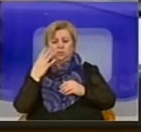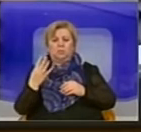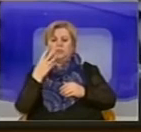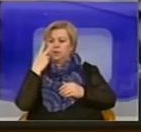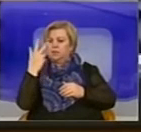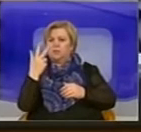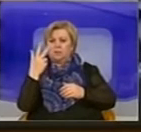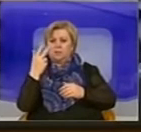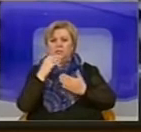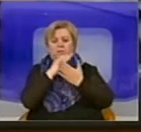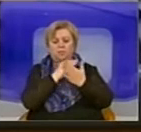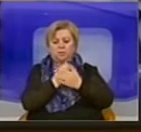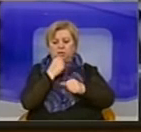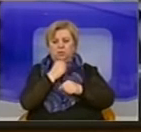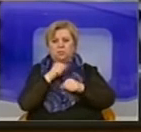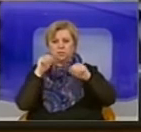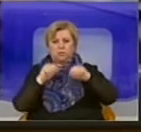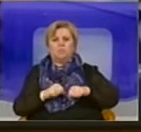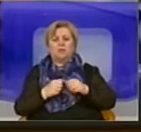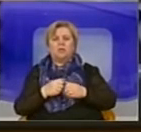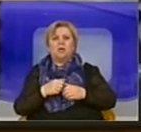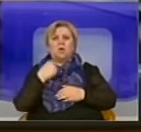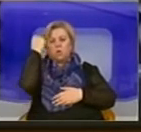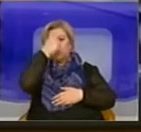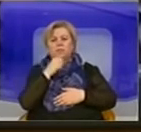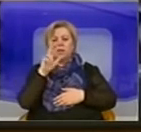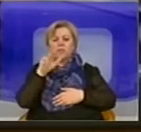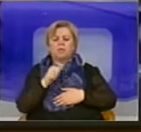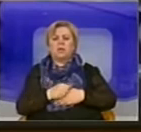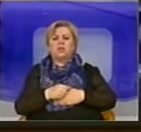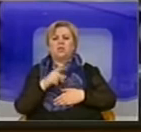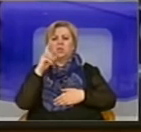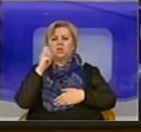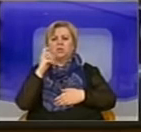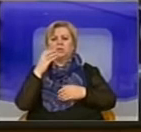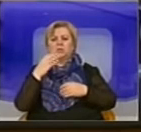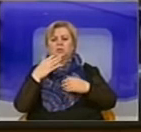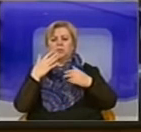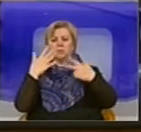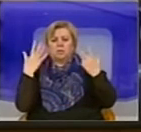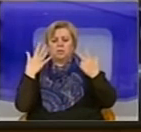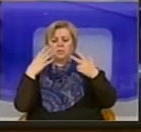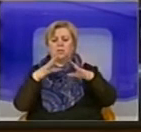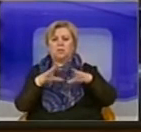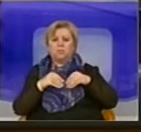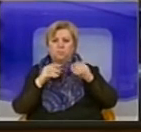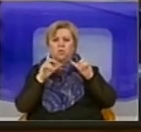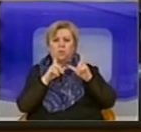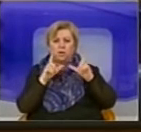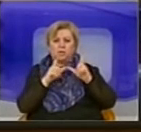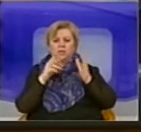qeverisës thuhet që Kosova ka 108 njohje, që automatikisht nënkupton që këtu janë përfshirë edhe Uganda dhe